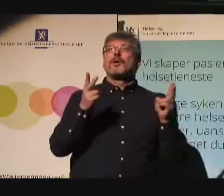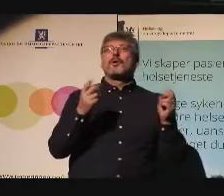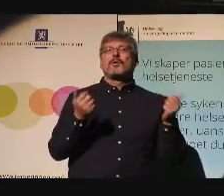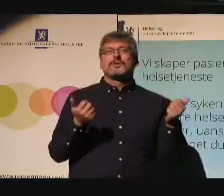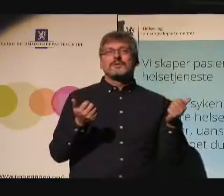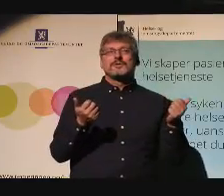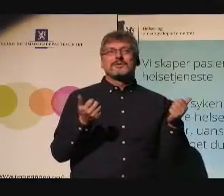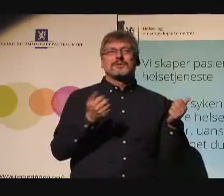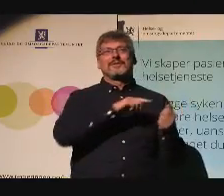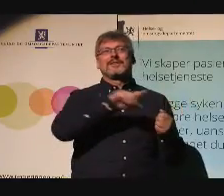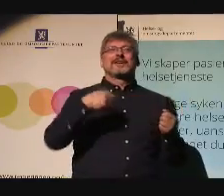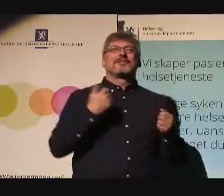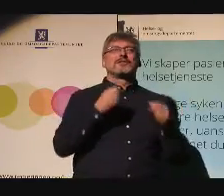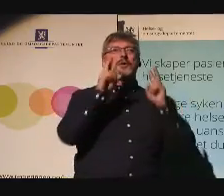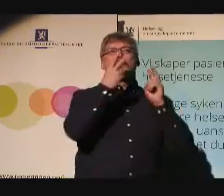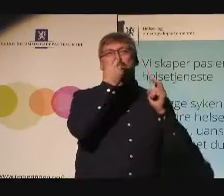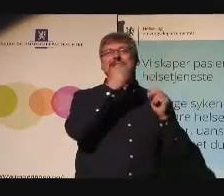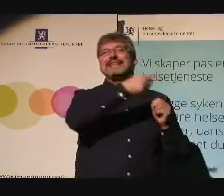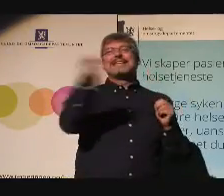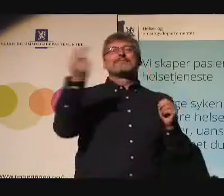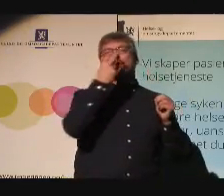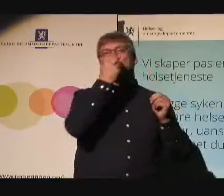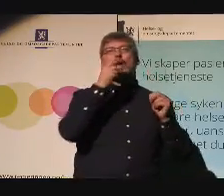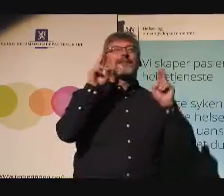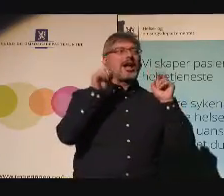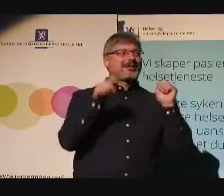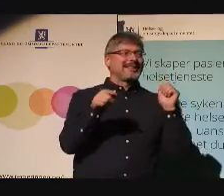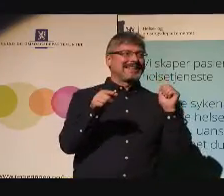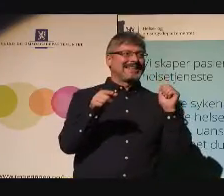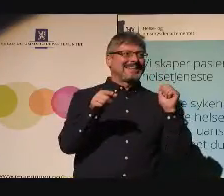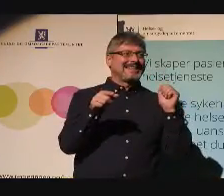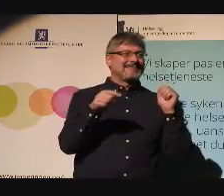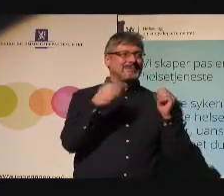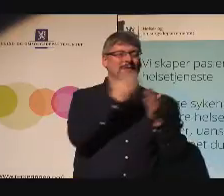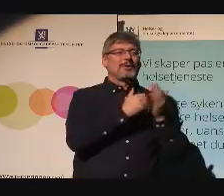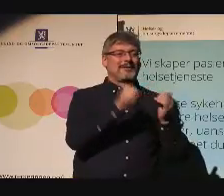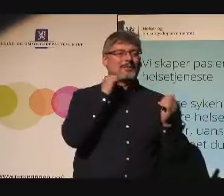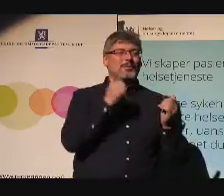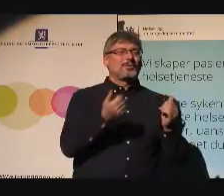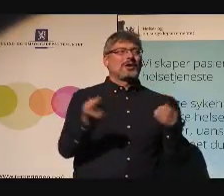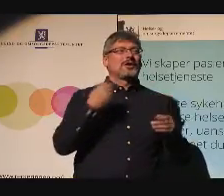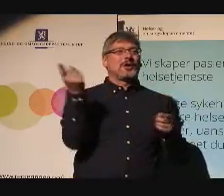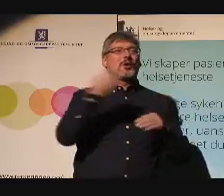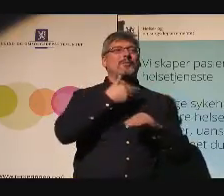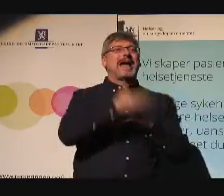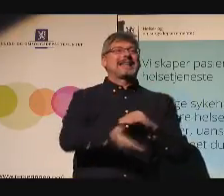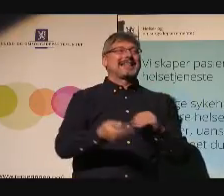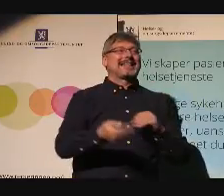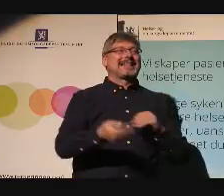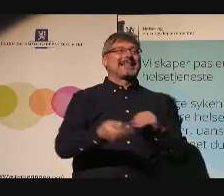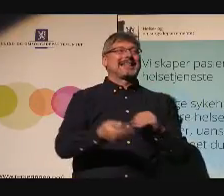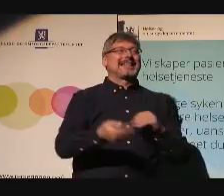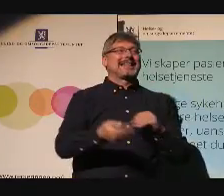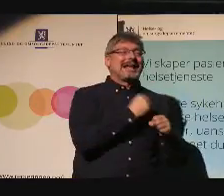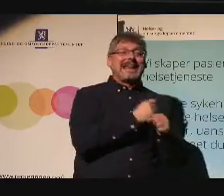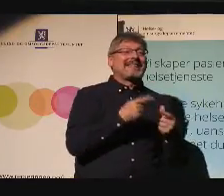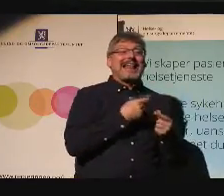vært prøvekanin på dette programmet i fjor slippe til etter meg. Skal han på en måte bekrefte eller avkrefte alt det jeg sier.